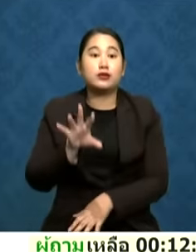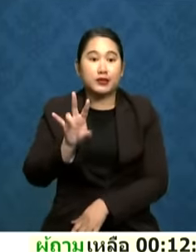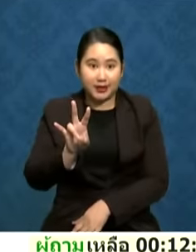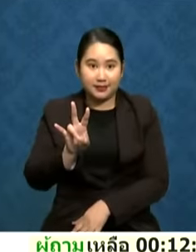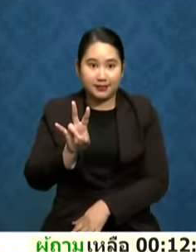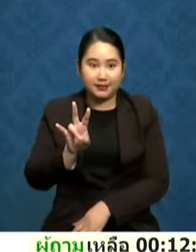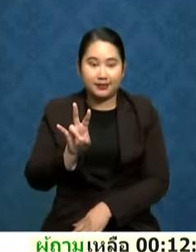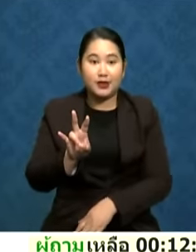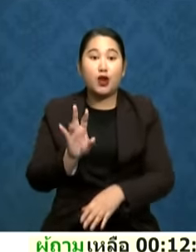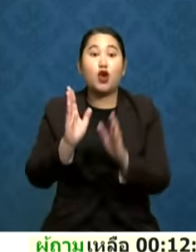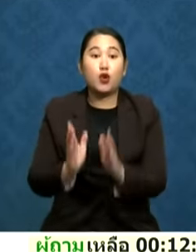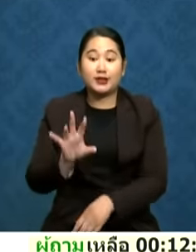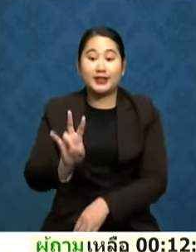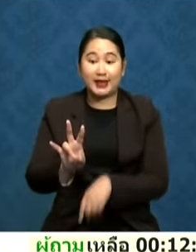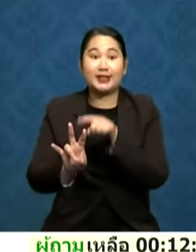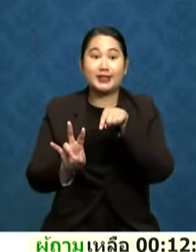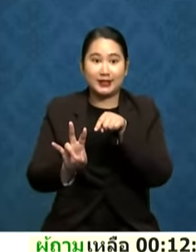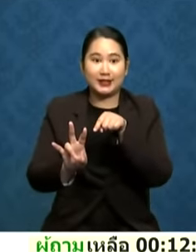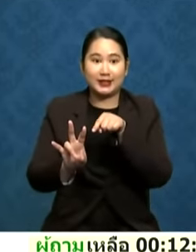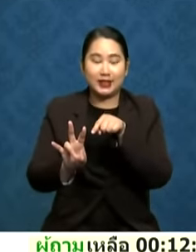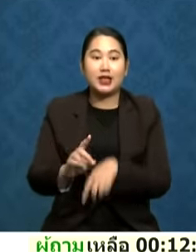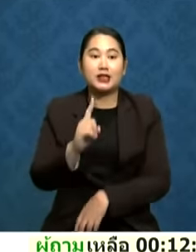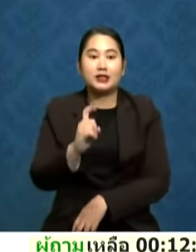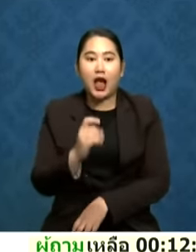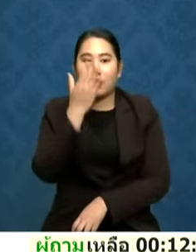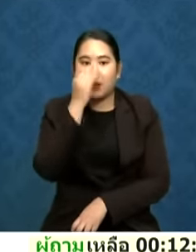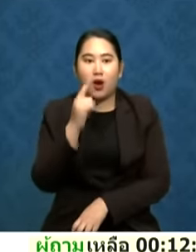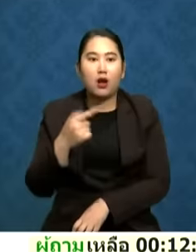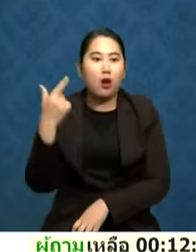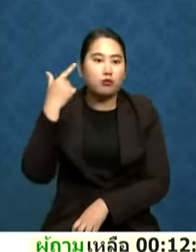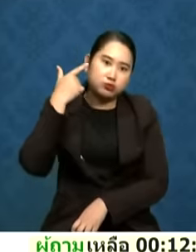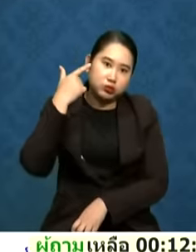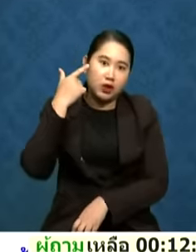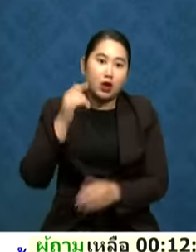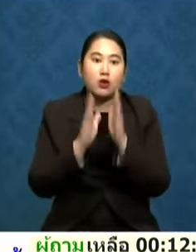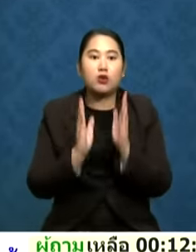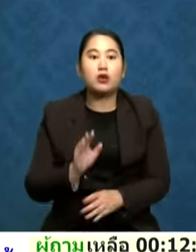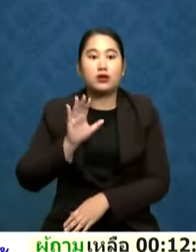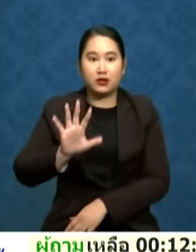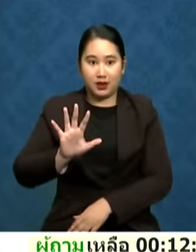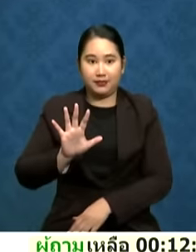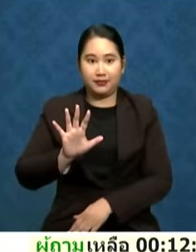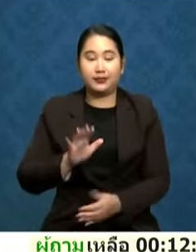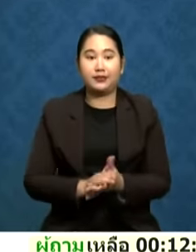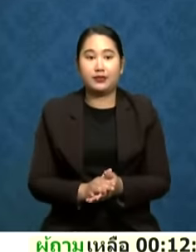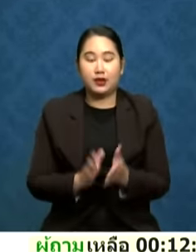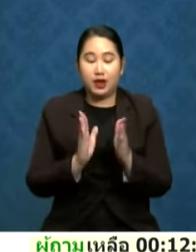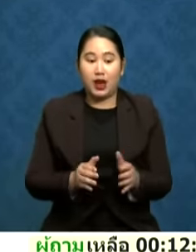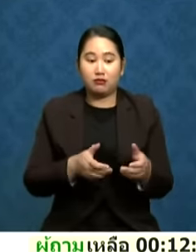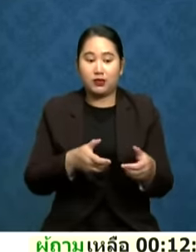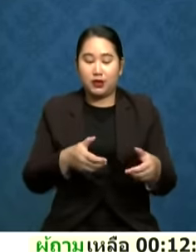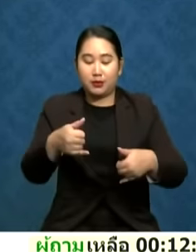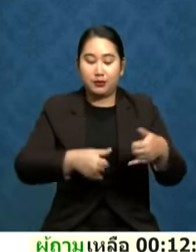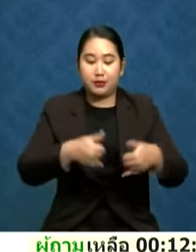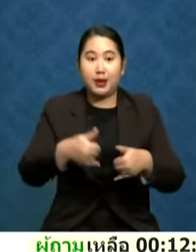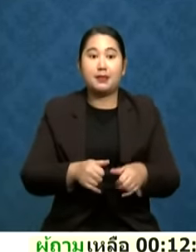ใน 7 คนนี้ปรากฏวามีการเสียชีวตจากการถูกยิที่ศีษะ 5 คนส่วนผู้ชุนมที่ถูกคบคมตัว 1,